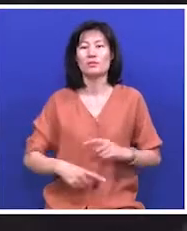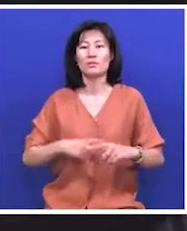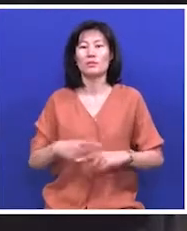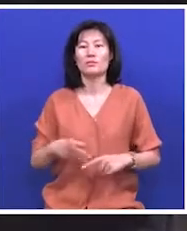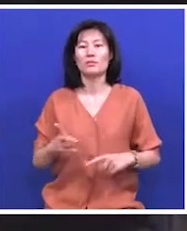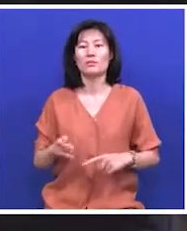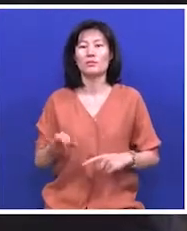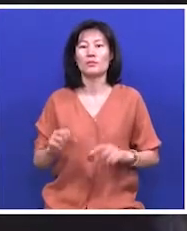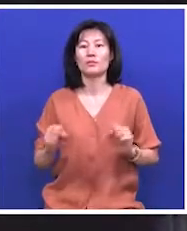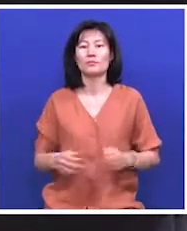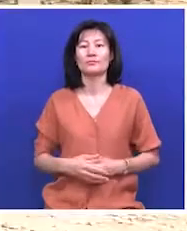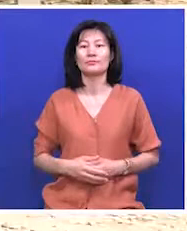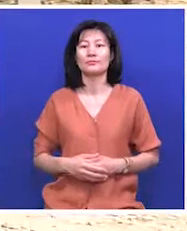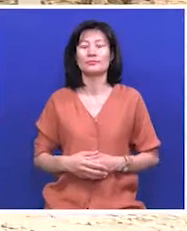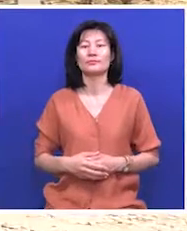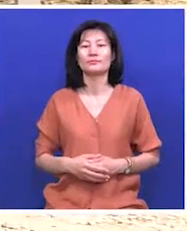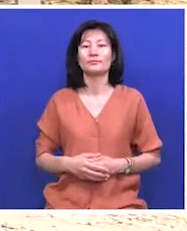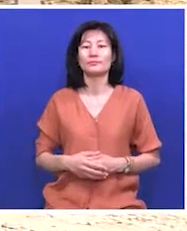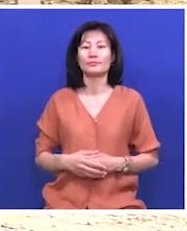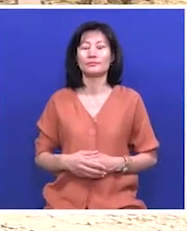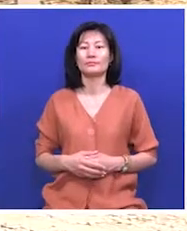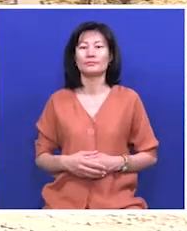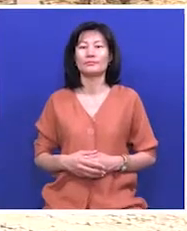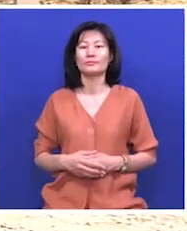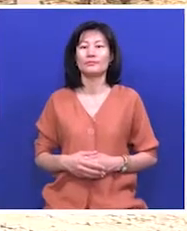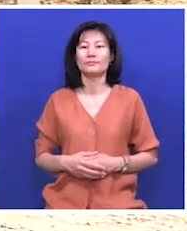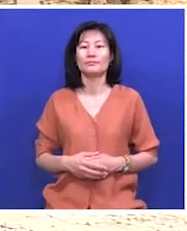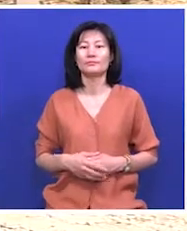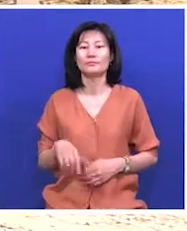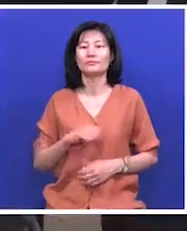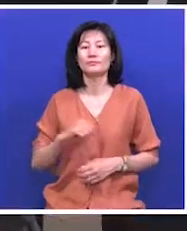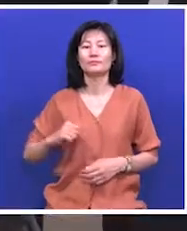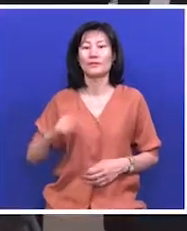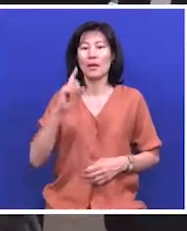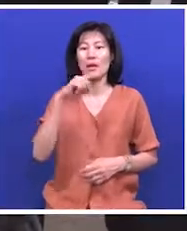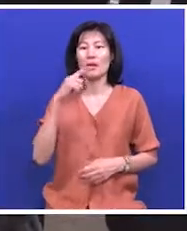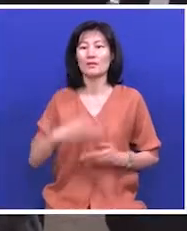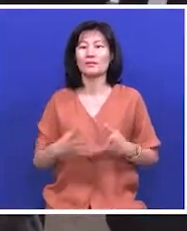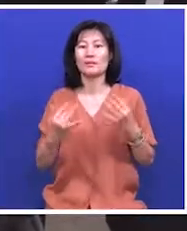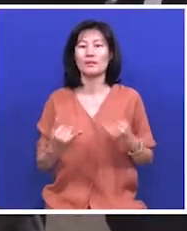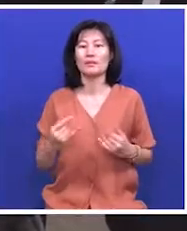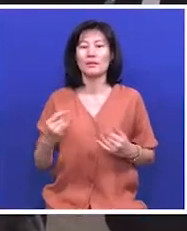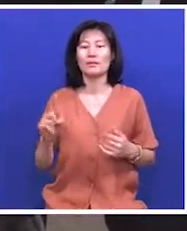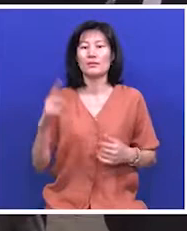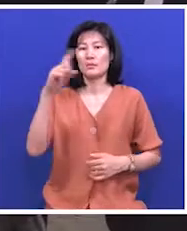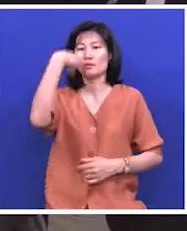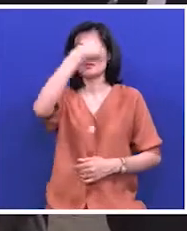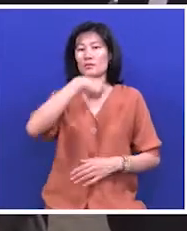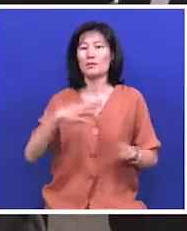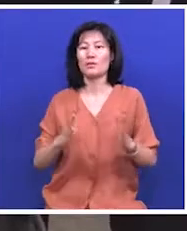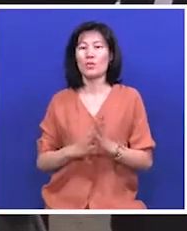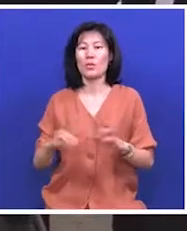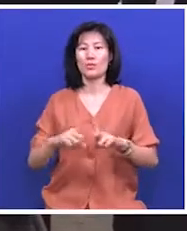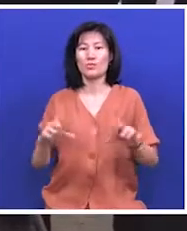күшімен бұзып жатыр, өздері сойылып жатыр. Өздері жұмыс істеп жатыр, иә? Өздері. Енді айтып отырмын ғой, мысалы біз қазір 1,9